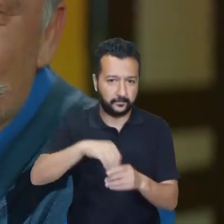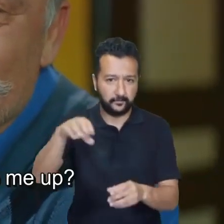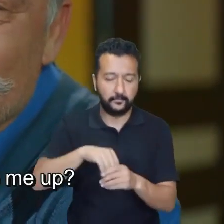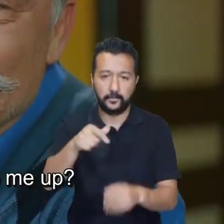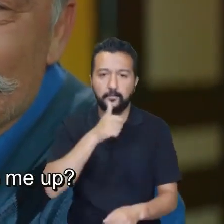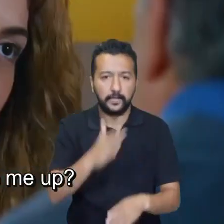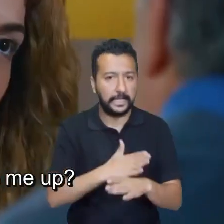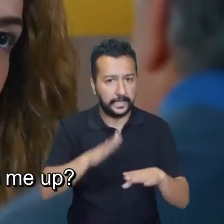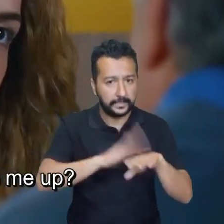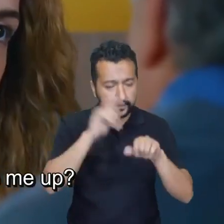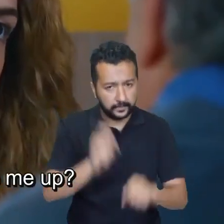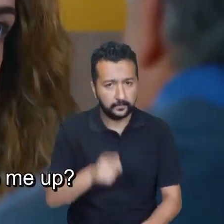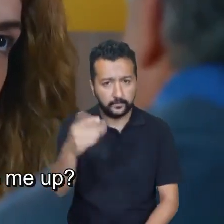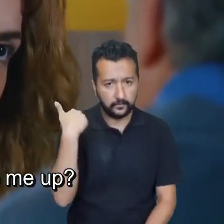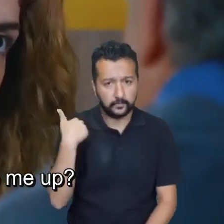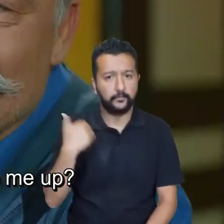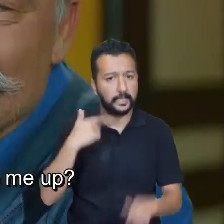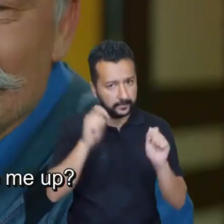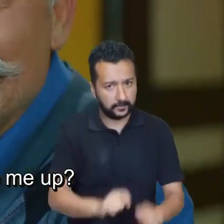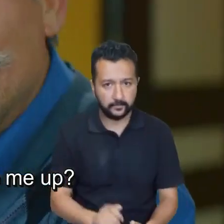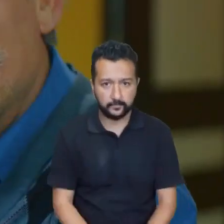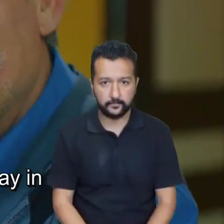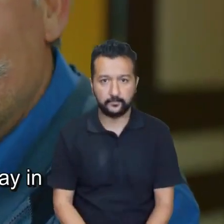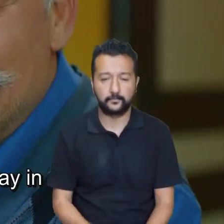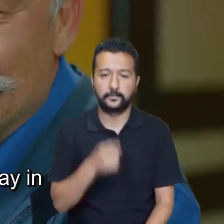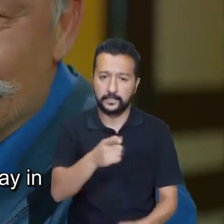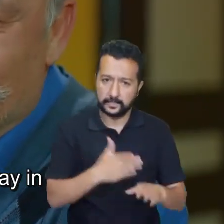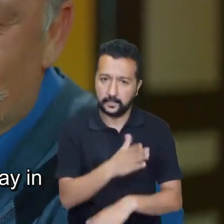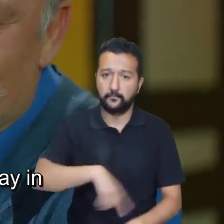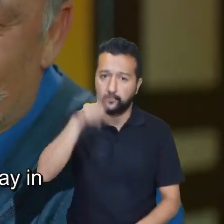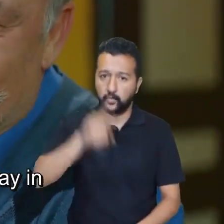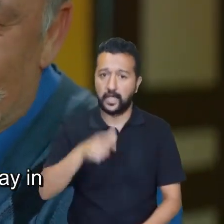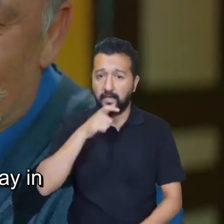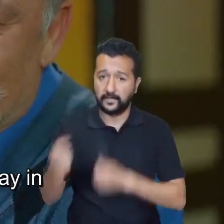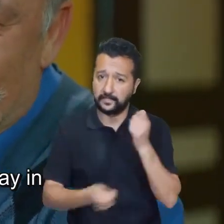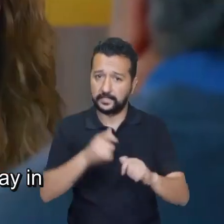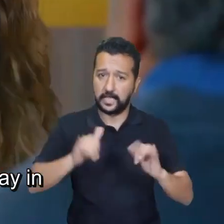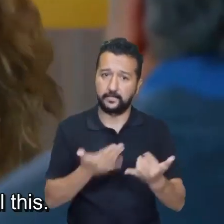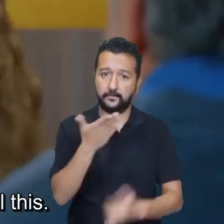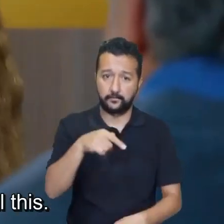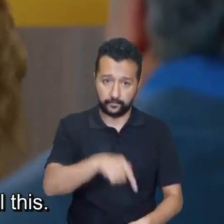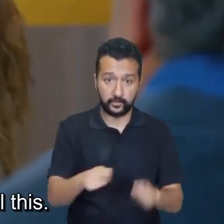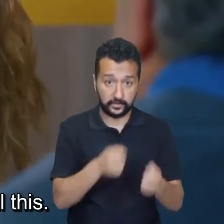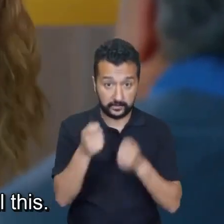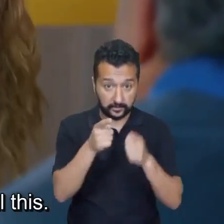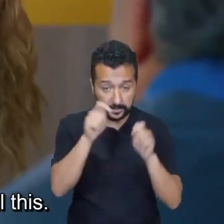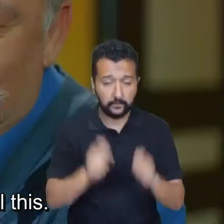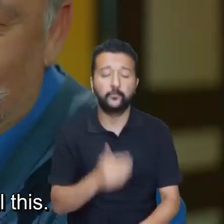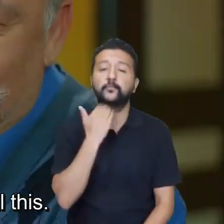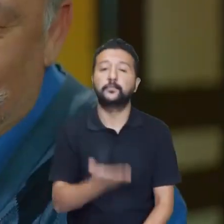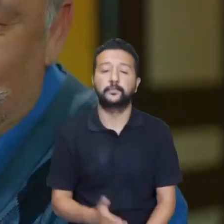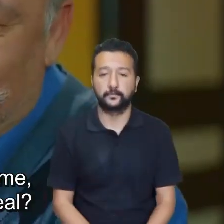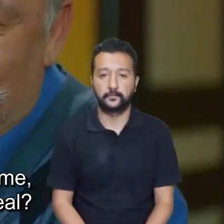kızım. Baba niye sen beni uyandırmadın? Ben hallederdim. Zaten bütün gün kahvede çok yoruluyorsun. Bir de bunlarla seni